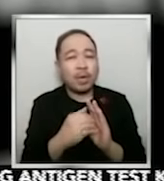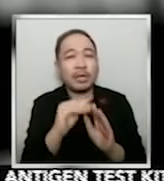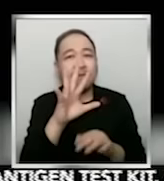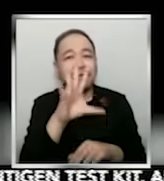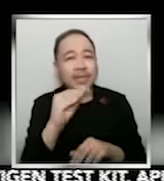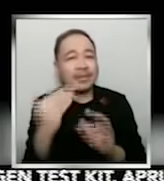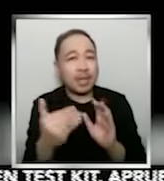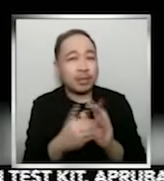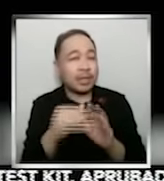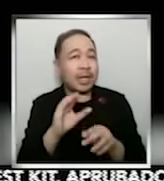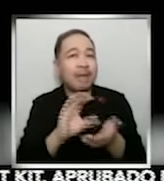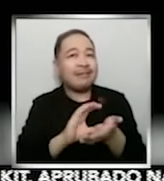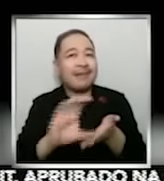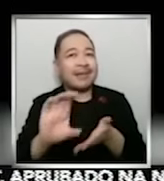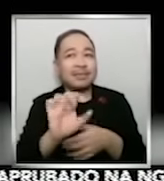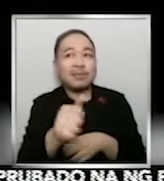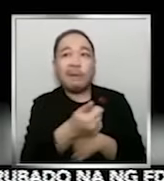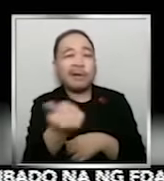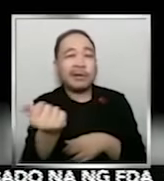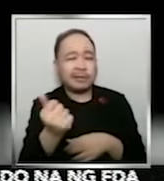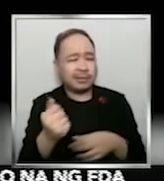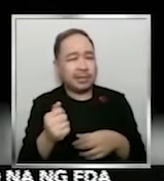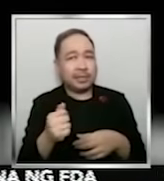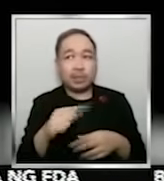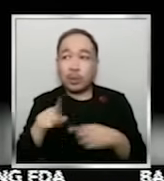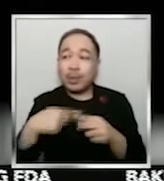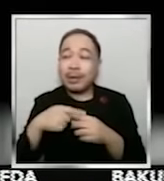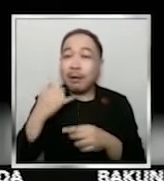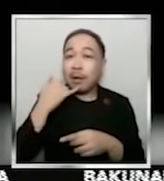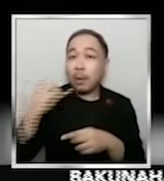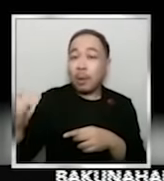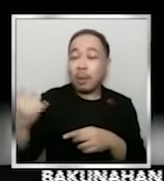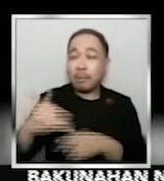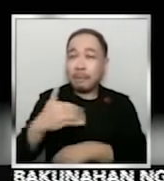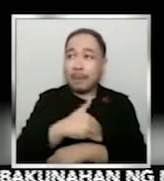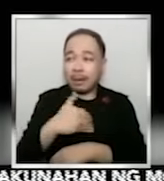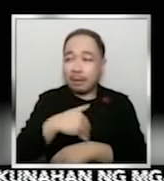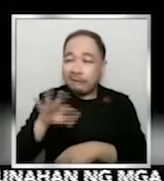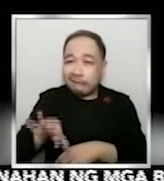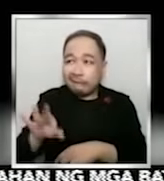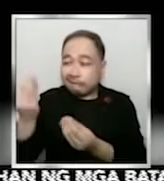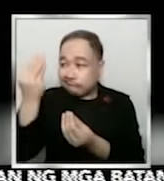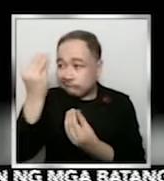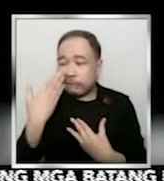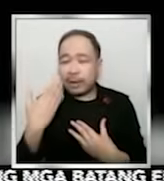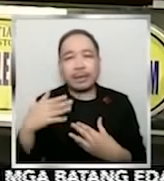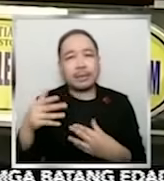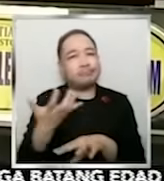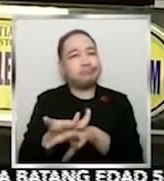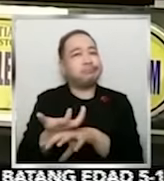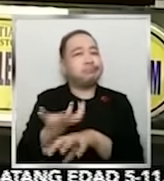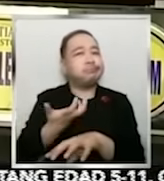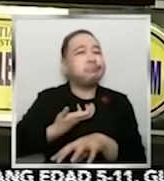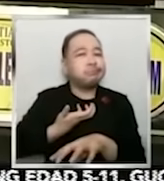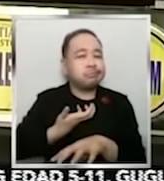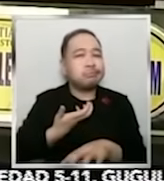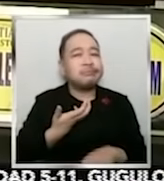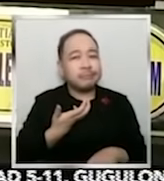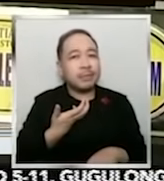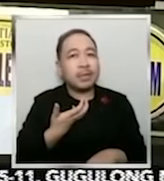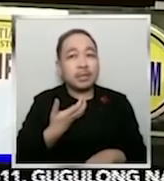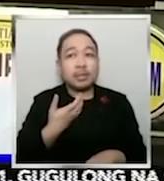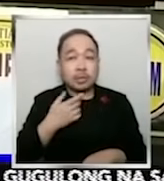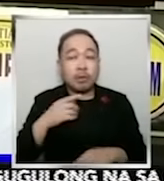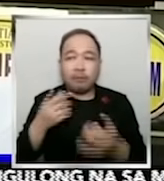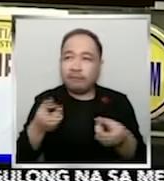transaksyon. Nang itawag niya sa bangko ang insidente, doon na raw niya napag-alamang na biktima siya ng online scam. Agad daw niyang iniulat sa